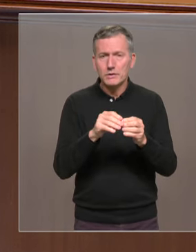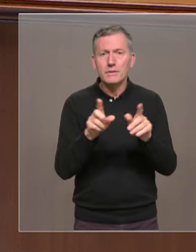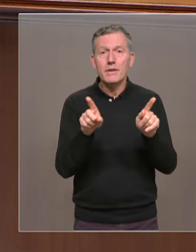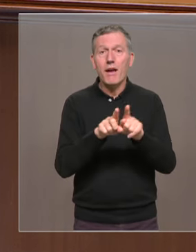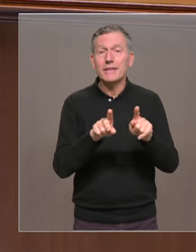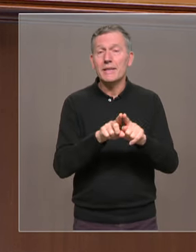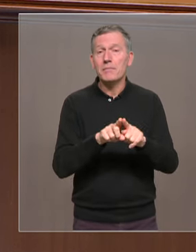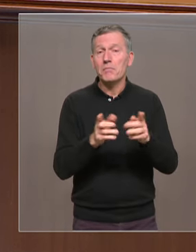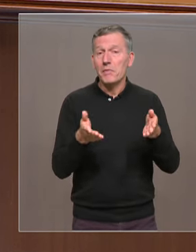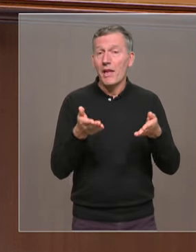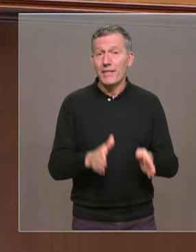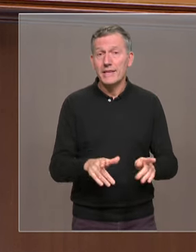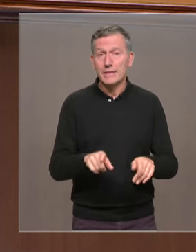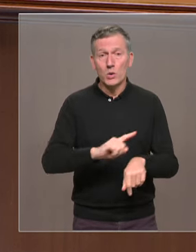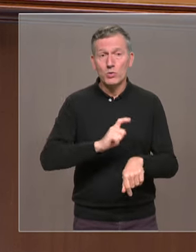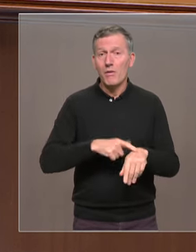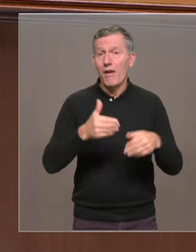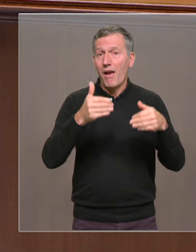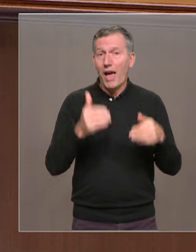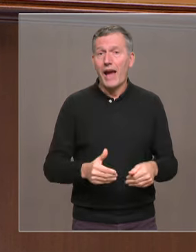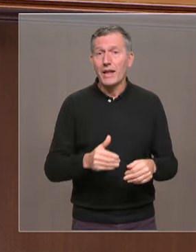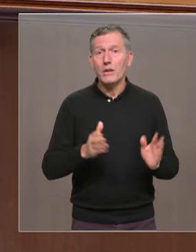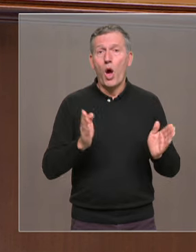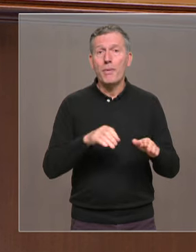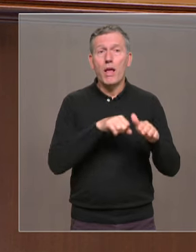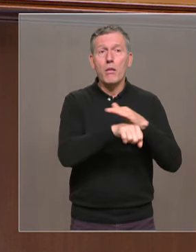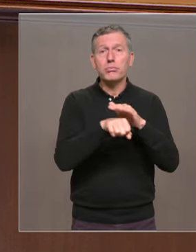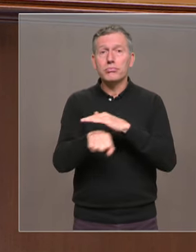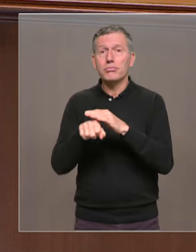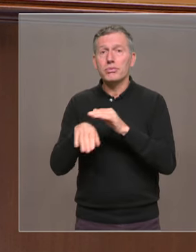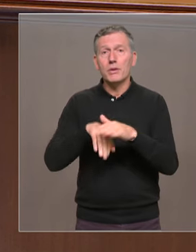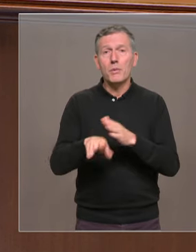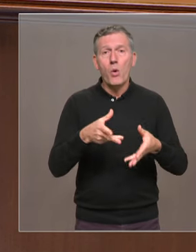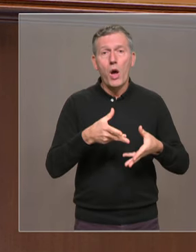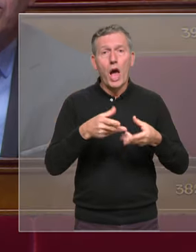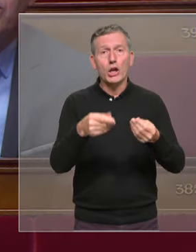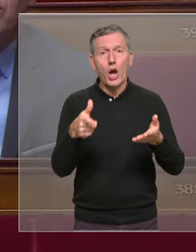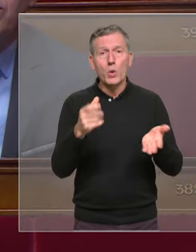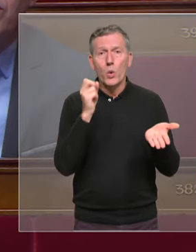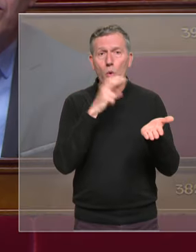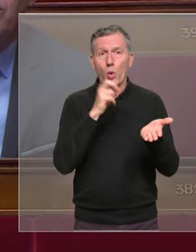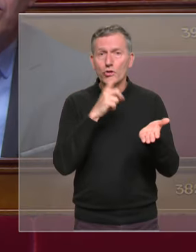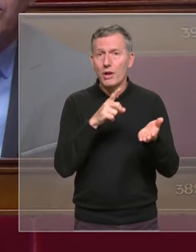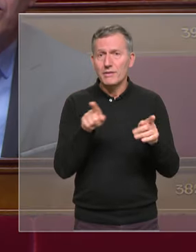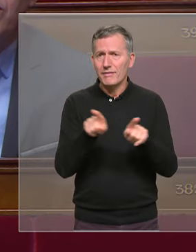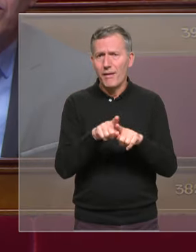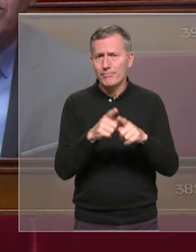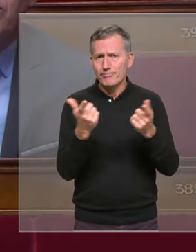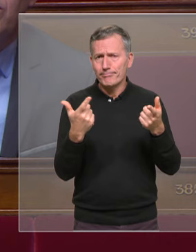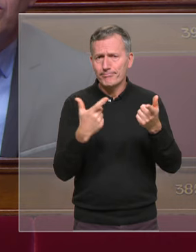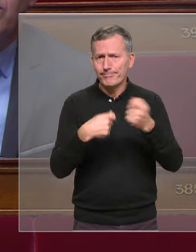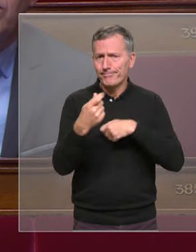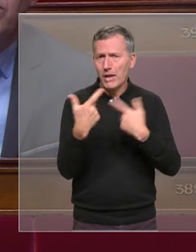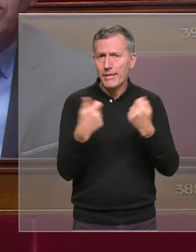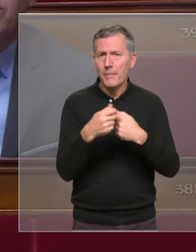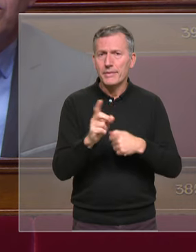décidé d'arrêter immédiatement les hospitalisations dans les lieux actuels d'accueil des urgences dont je disais qu'ils étaient inadaptés. J'ai